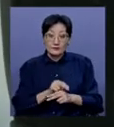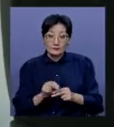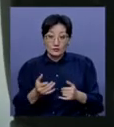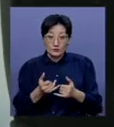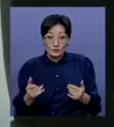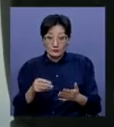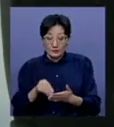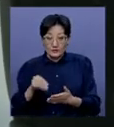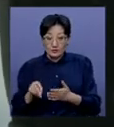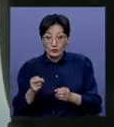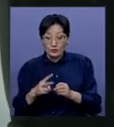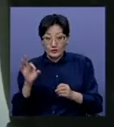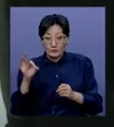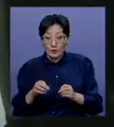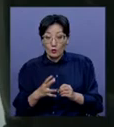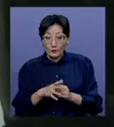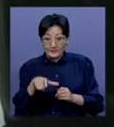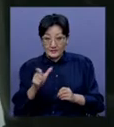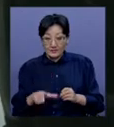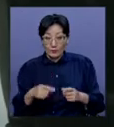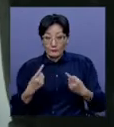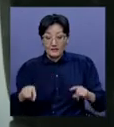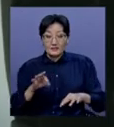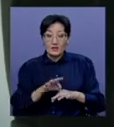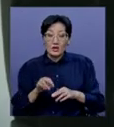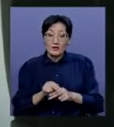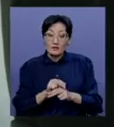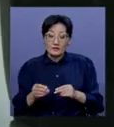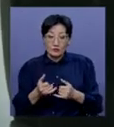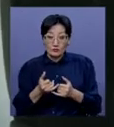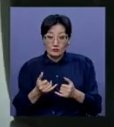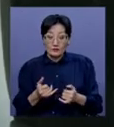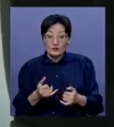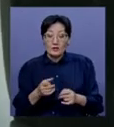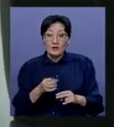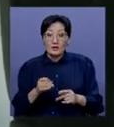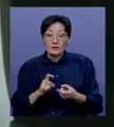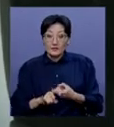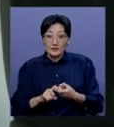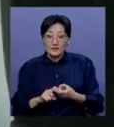алған. 12%, яғни 15 адам басқа аурулармен емделу үшін дәрілер сатып алған.